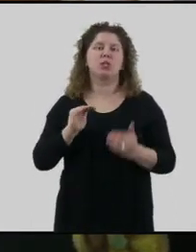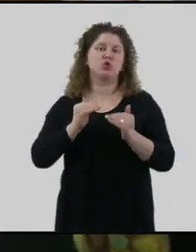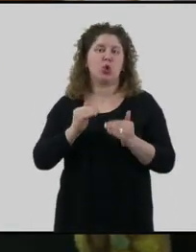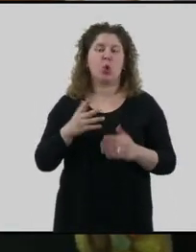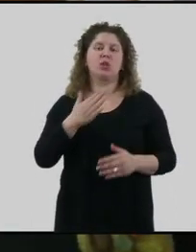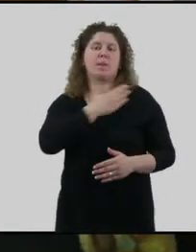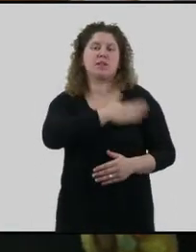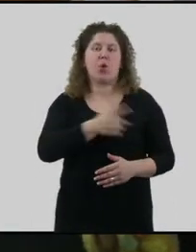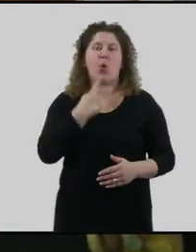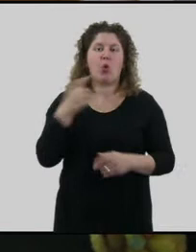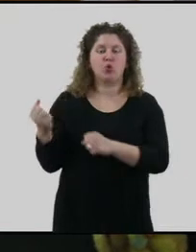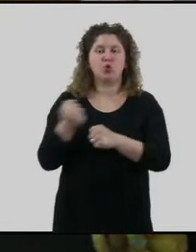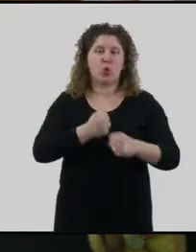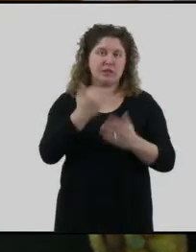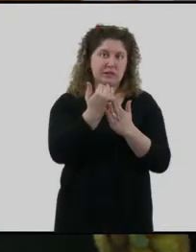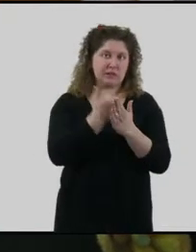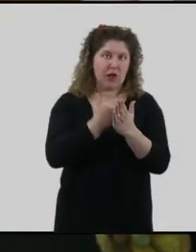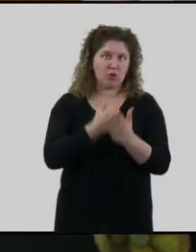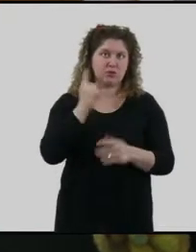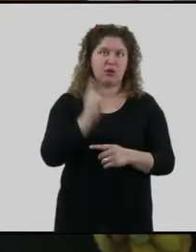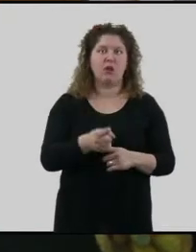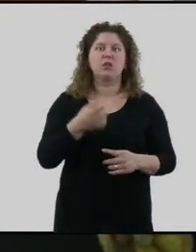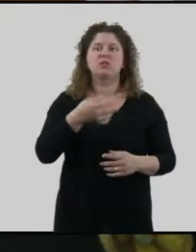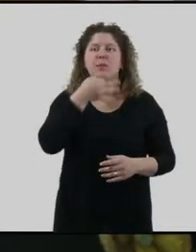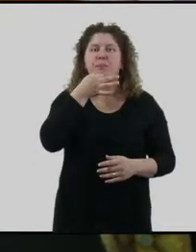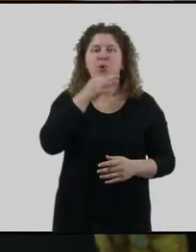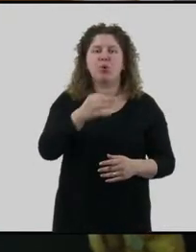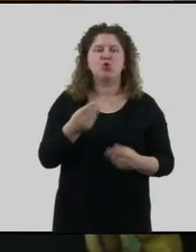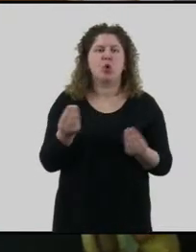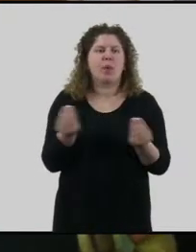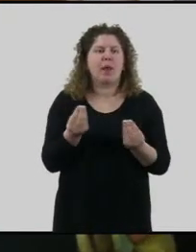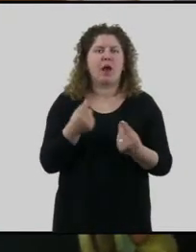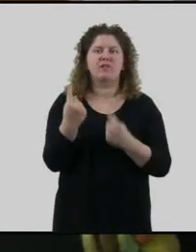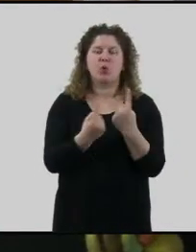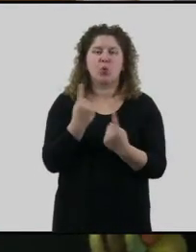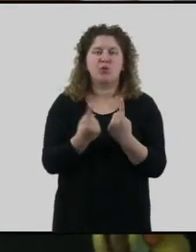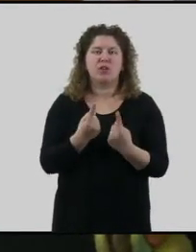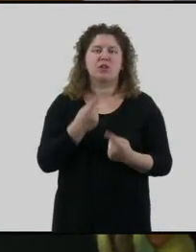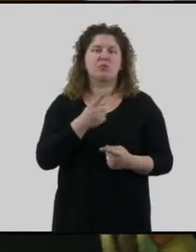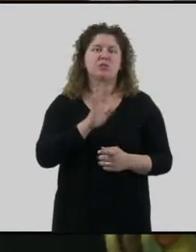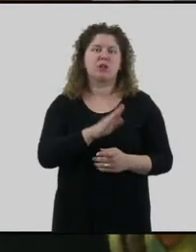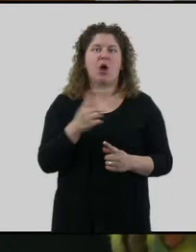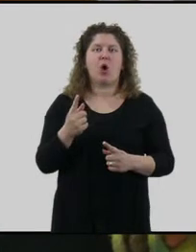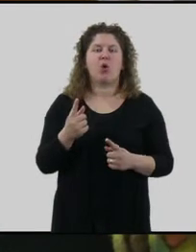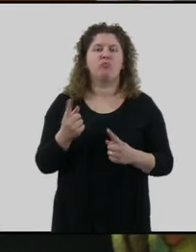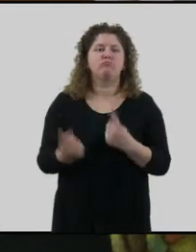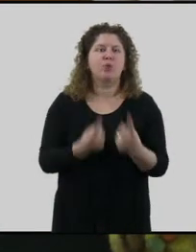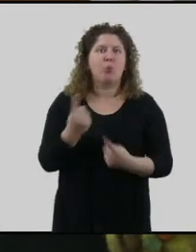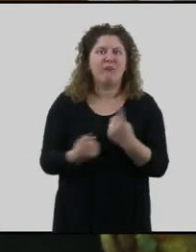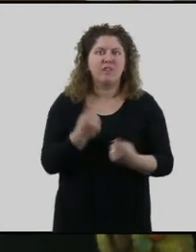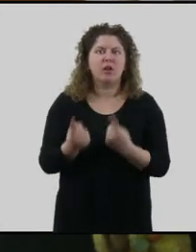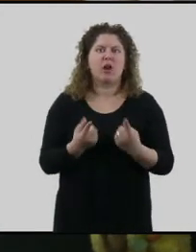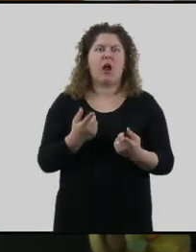srodnih ministarstava i oni koji donose zakonsku regulativu, da se poboljšaju nekakvi uvjeti da bi se na taj način promoviralo, da bi